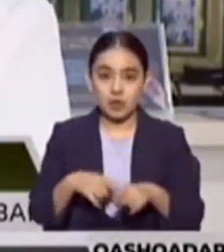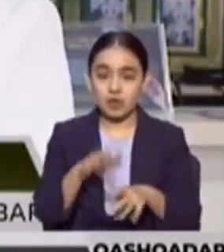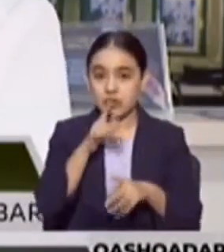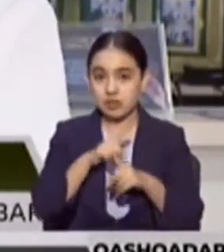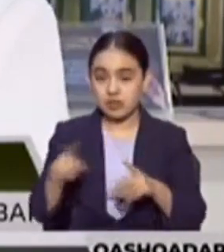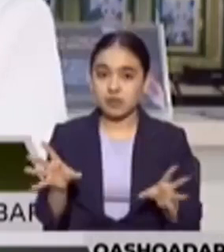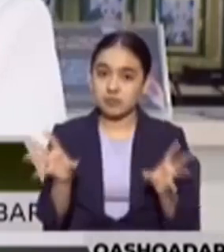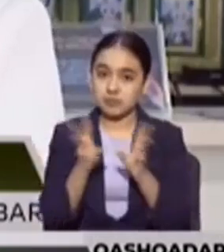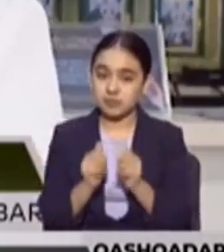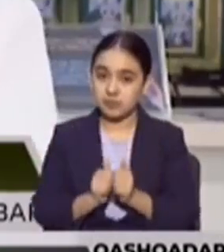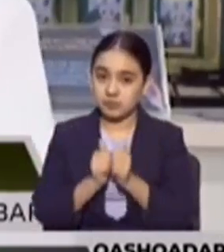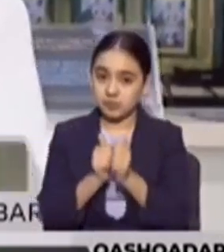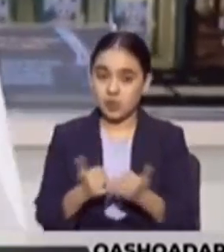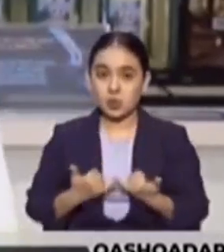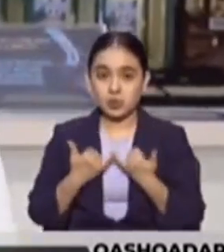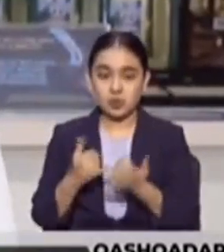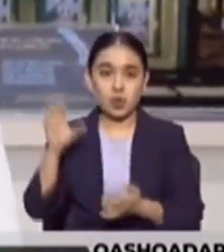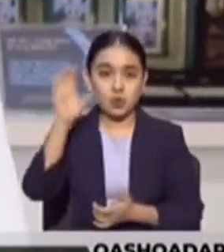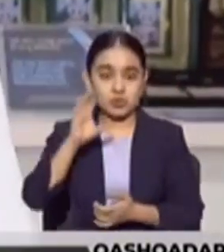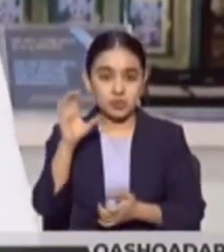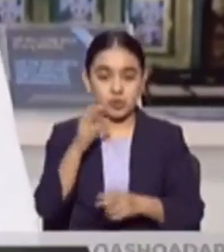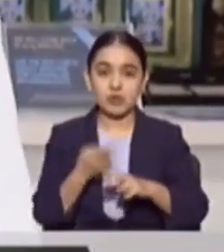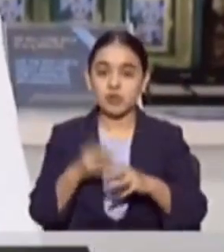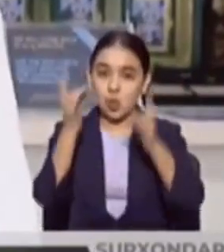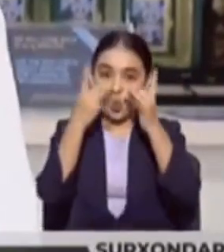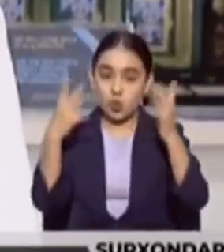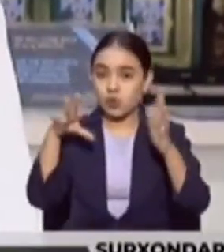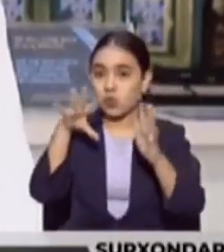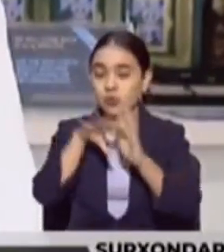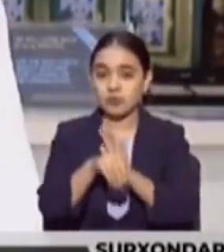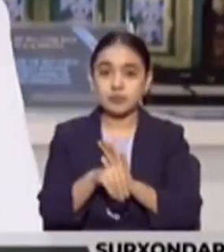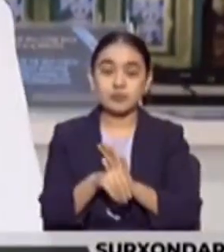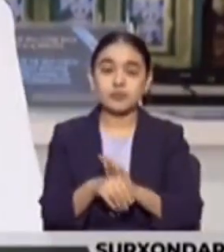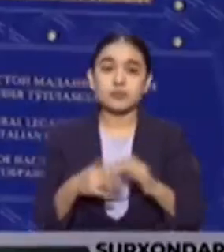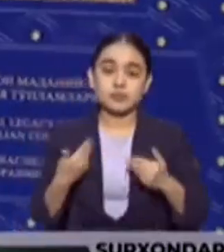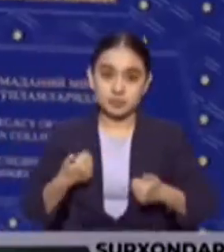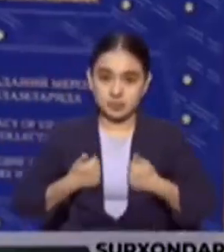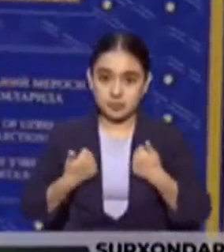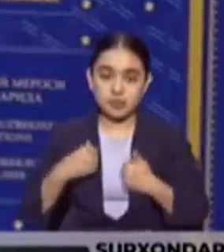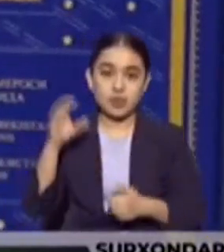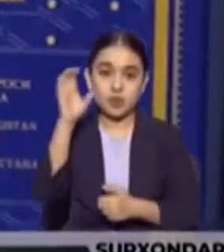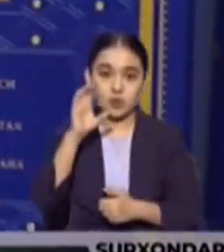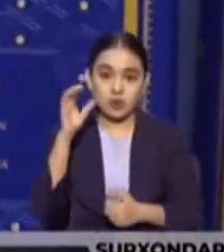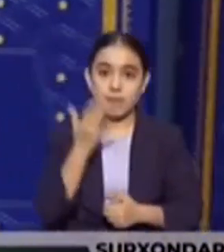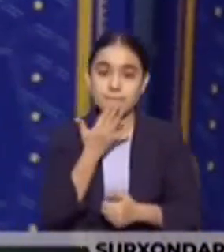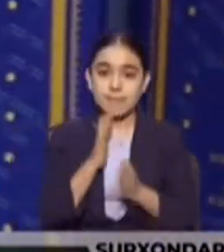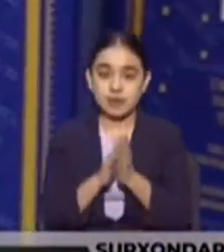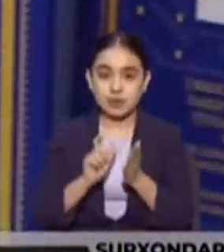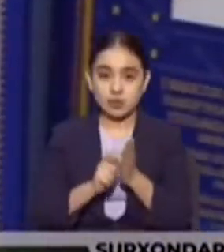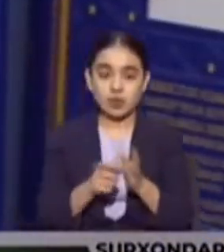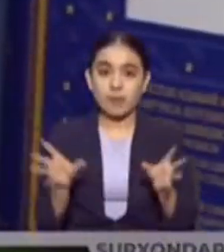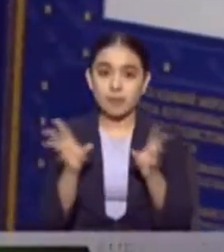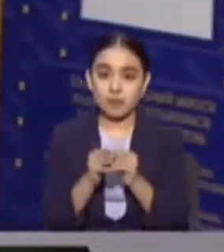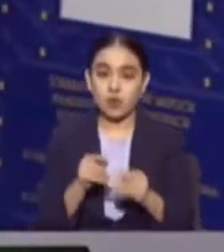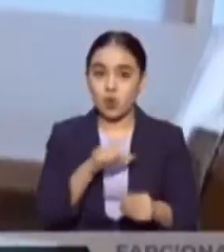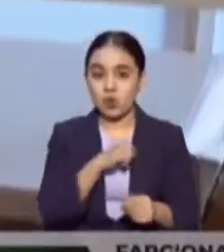davr bilan ham nafas bo'lish uchun va O'zbekistonga shu urfni kiritish uchun harakatdamiz. O'zbekistonning milliy kutubxonasi bilan